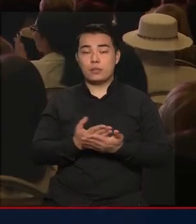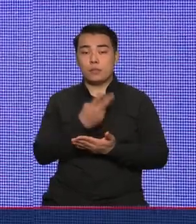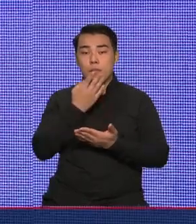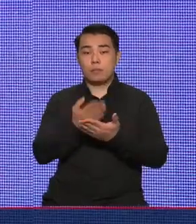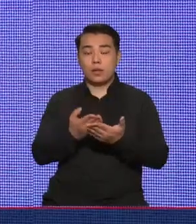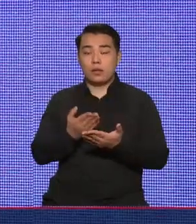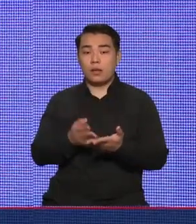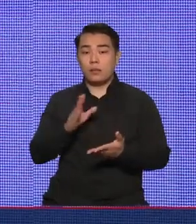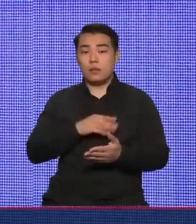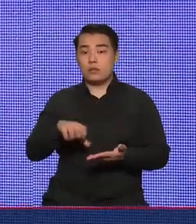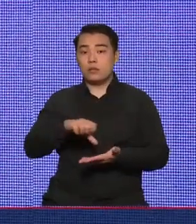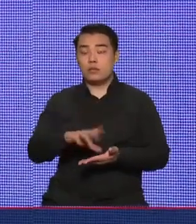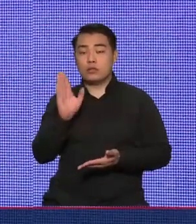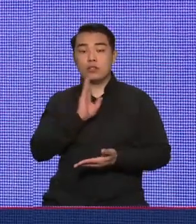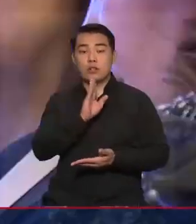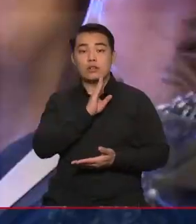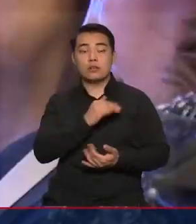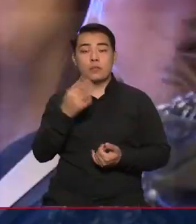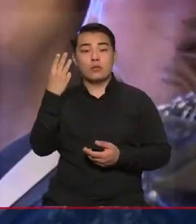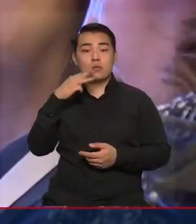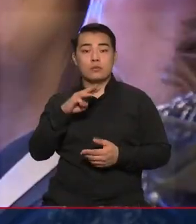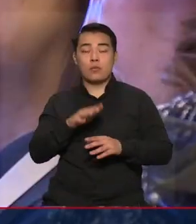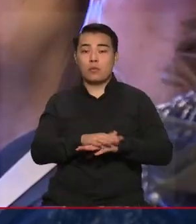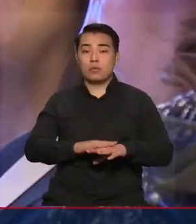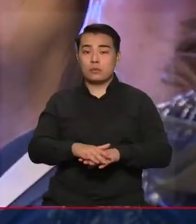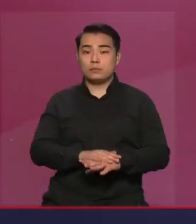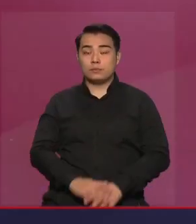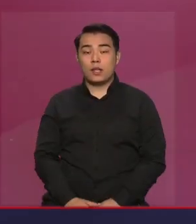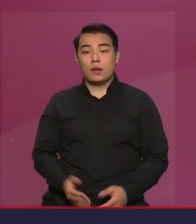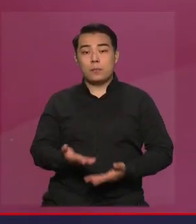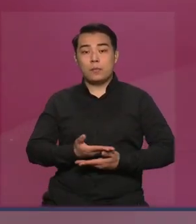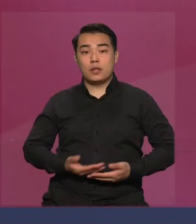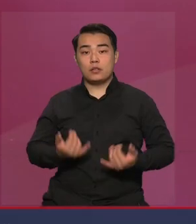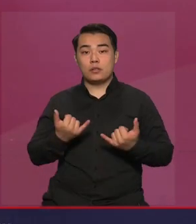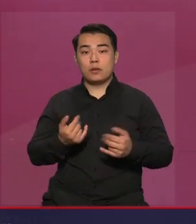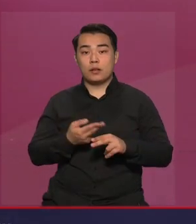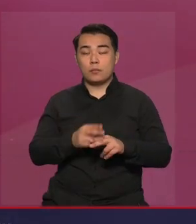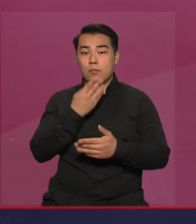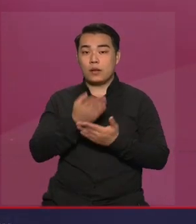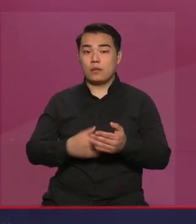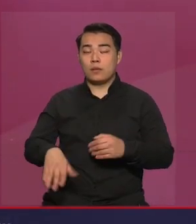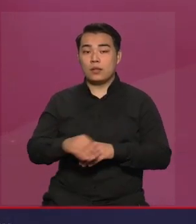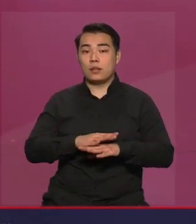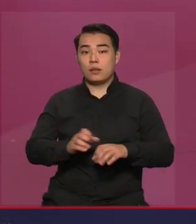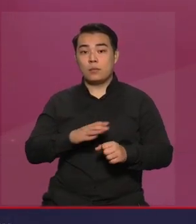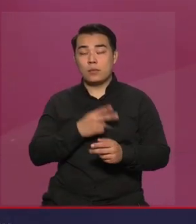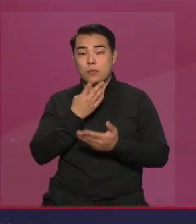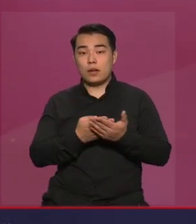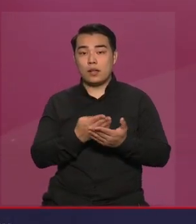которой обсудили роль женщины в современном обществе. Мы сегодня охватили практически